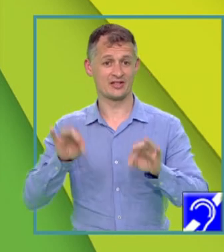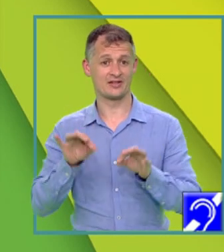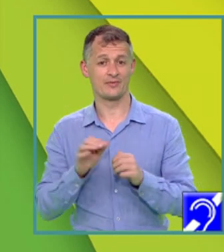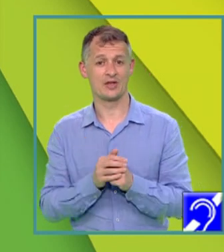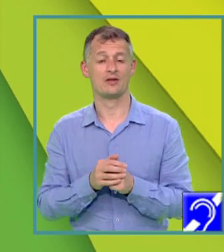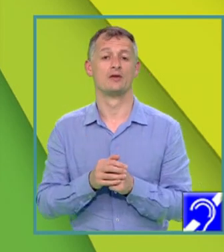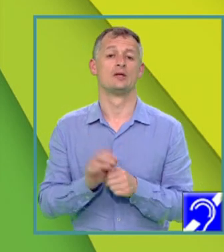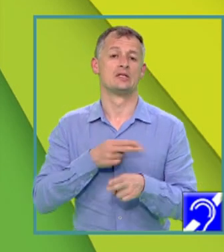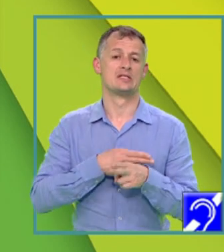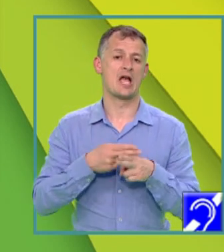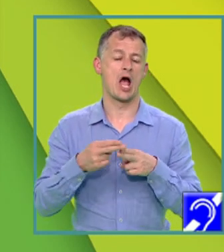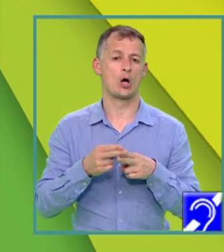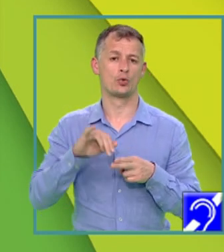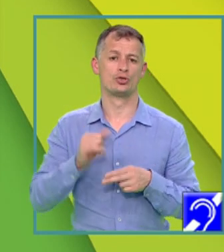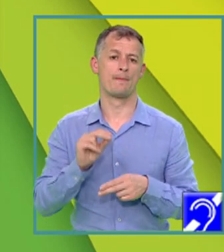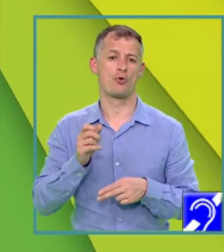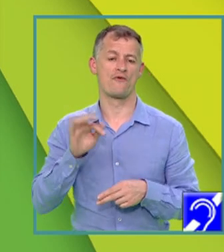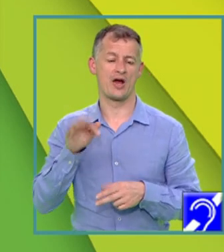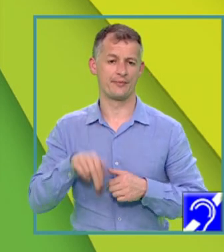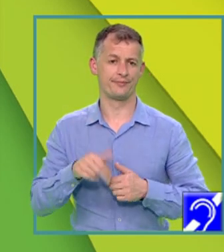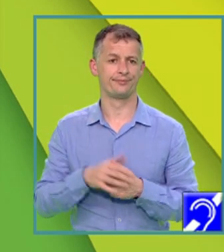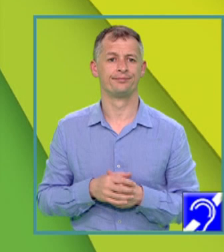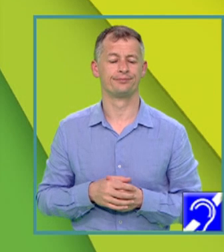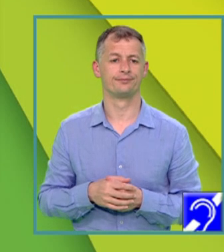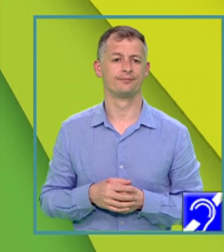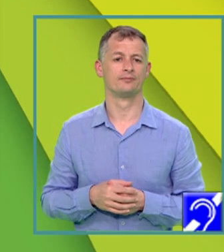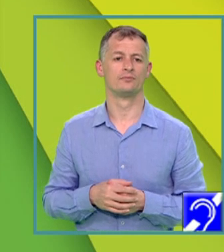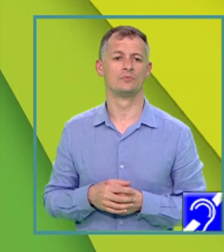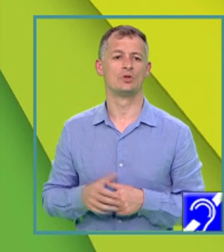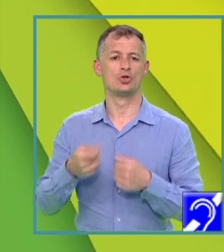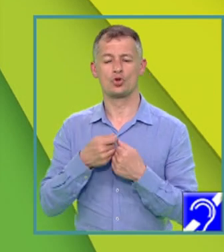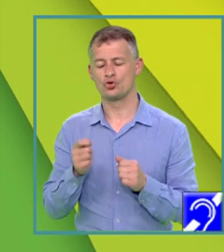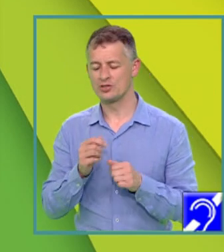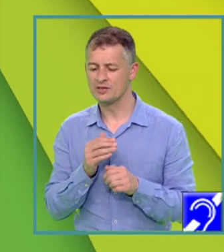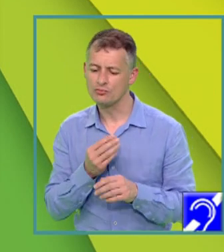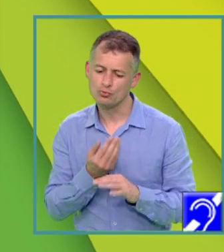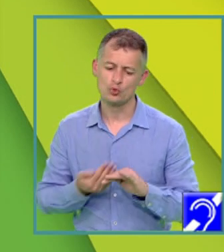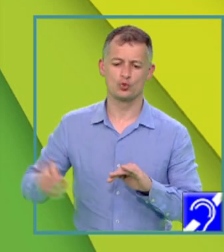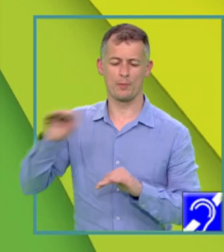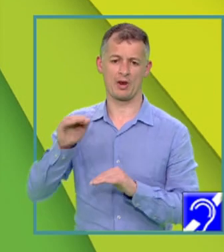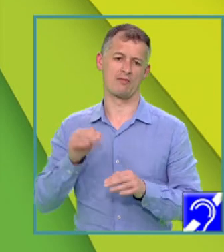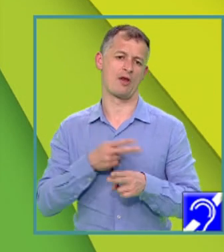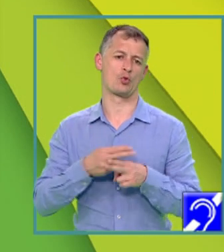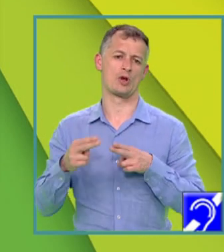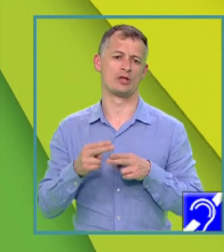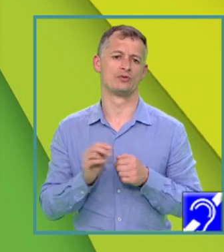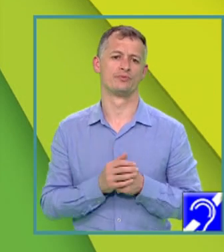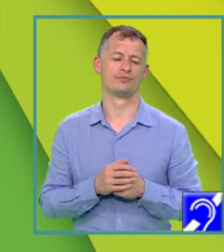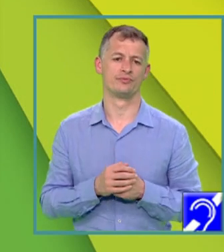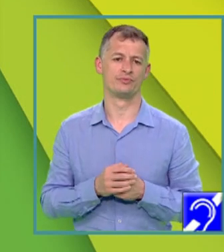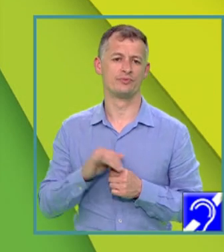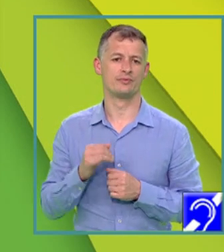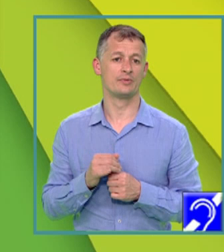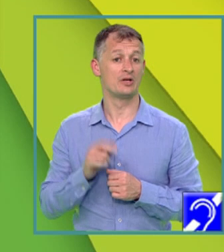profanul. De ce? Face referire la tot ceea ce este supranatural, tot ceea ce este obișnuit și pământesc. În